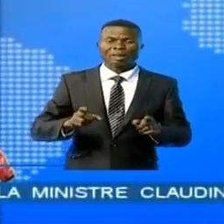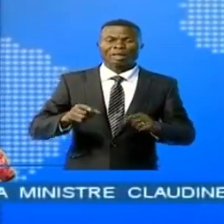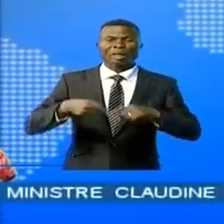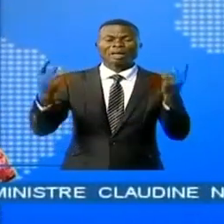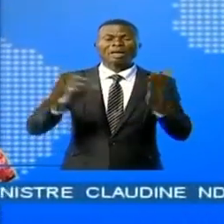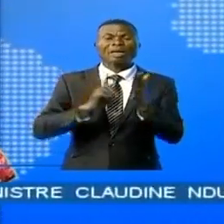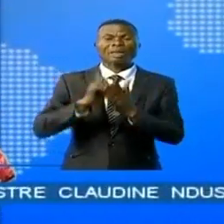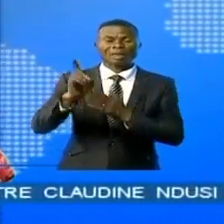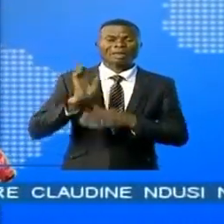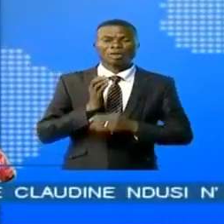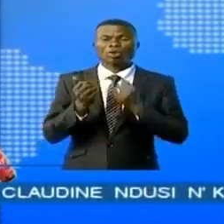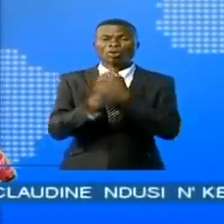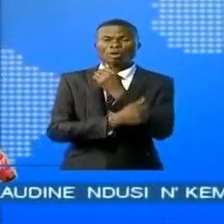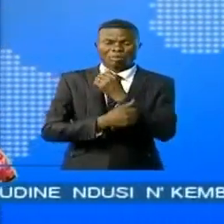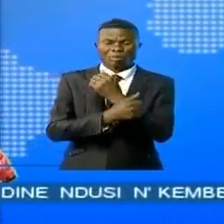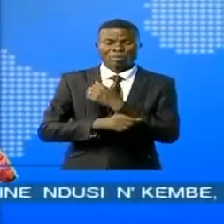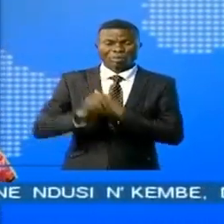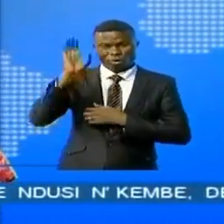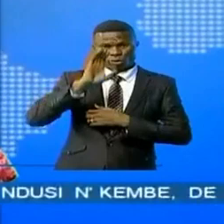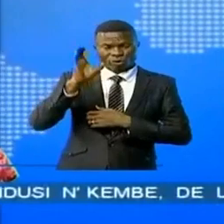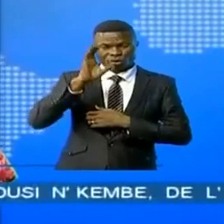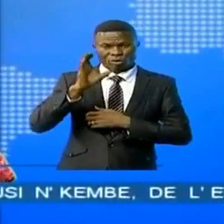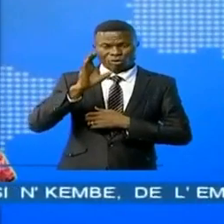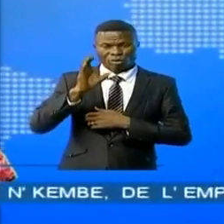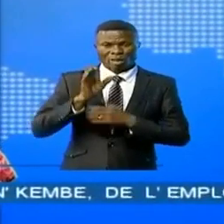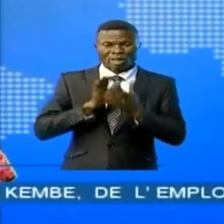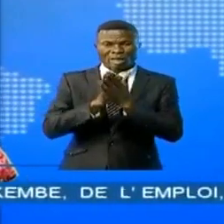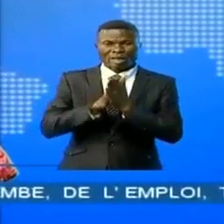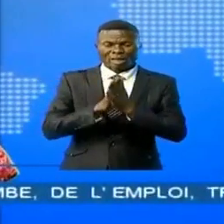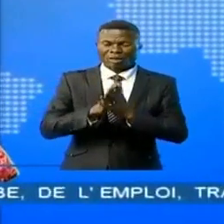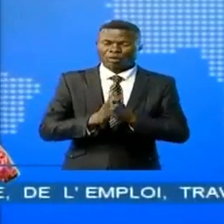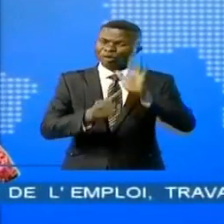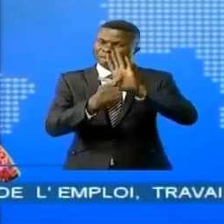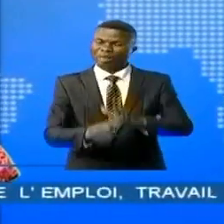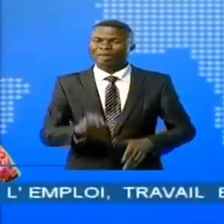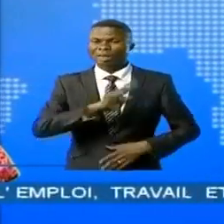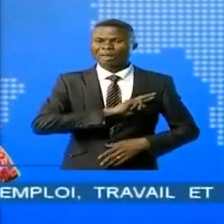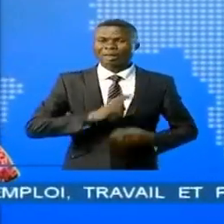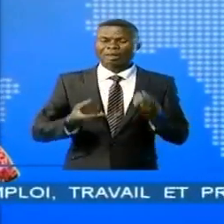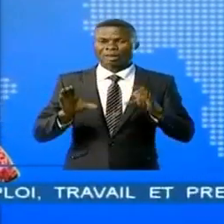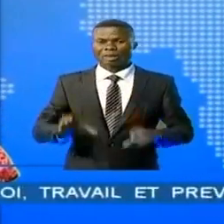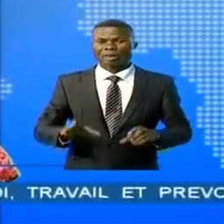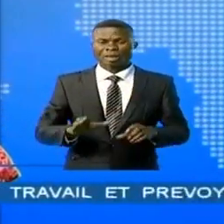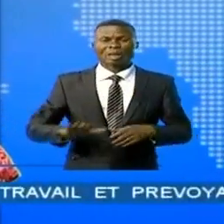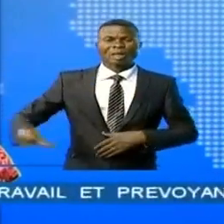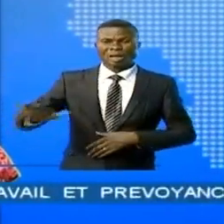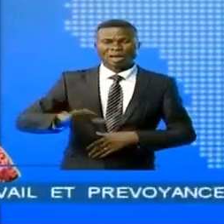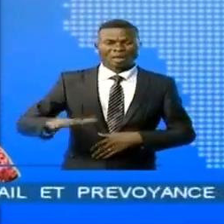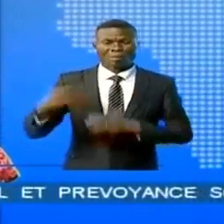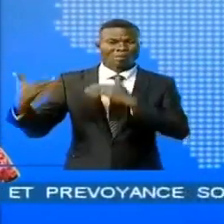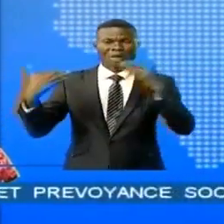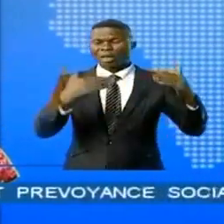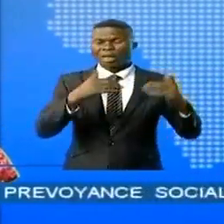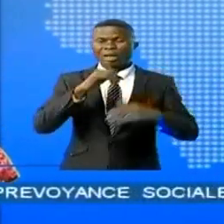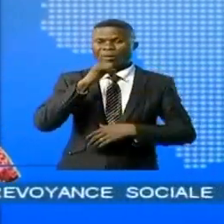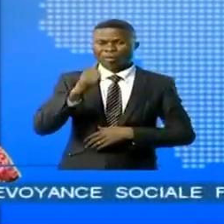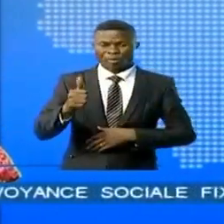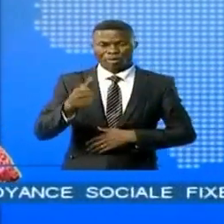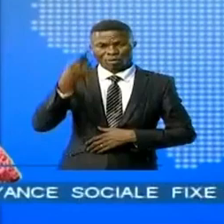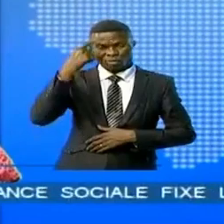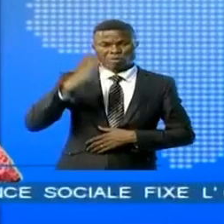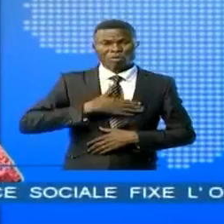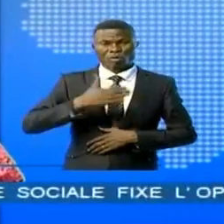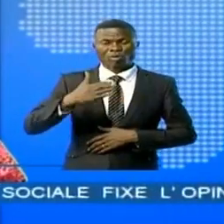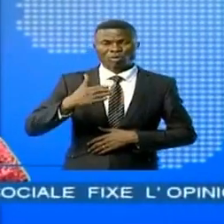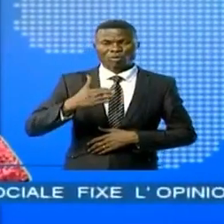développement de notre pays veulent s'accrocher sur la rdc elle n'est pas un pays en guerre pour tenter de